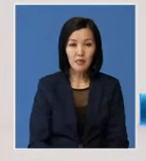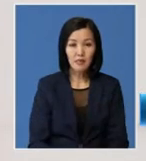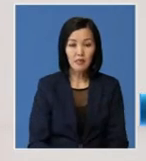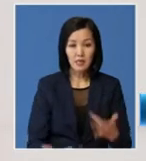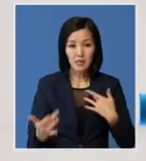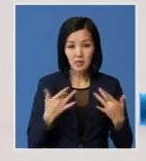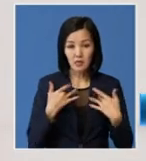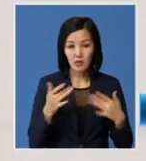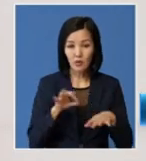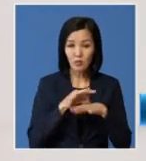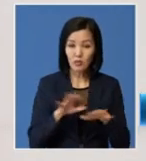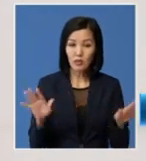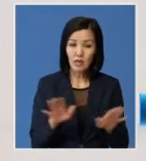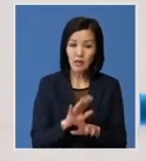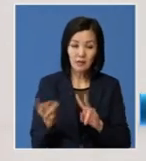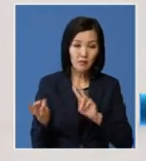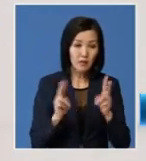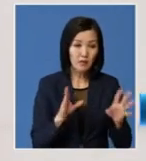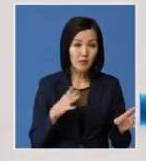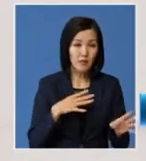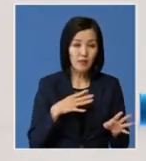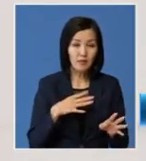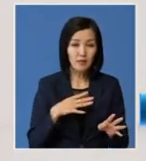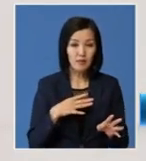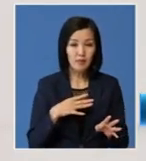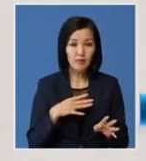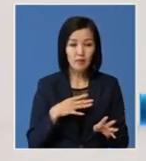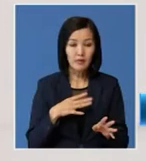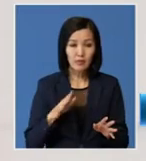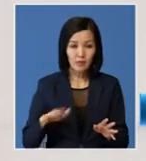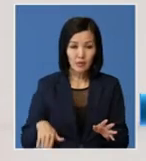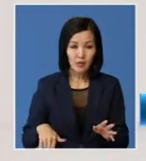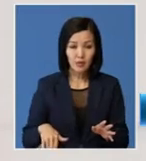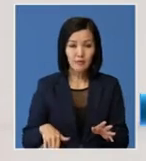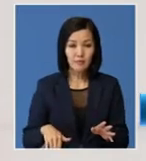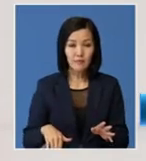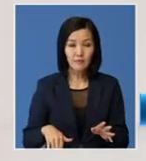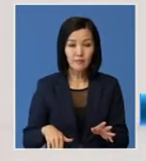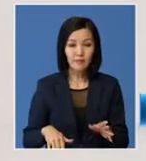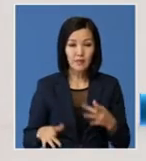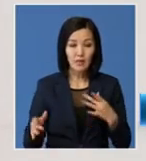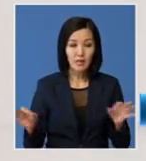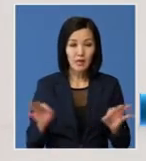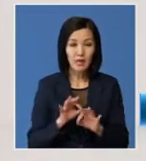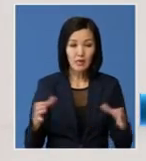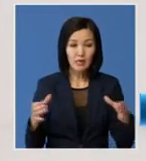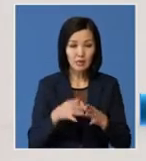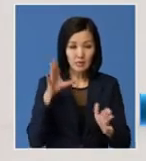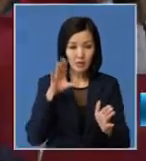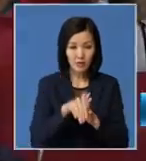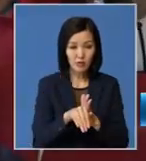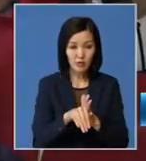бас қылдық, өлеңдерін айтты, билерін биледі. Оның кейін жағы оркестрге қосылды, домбыра